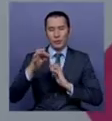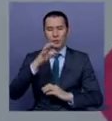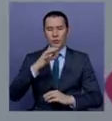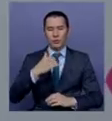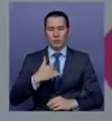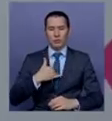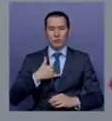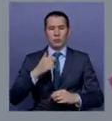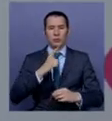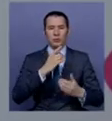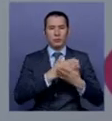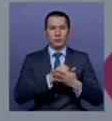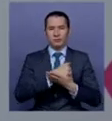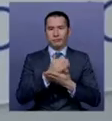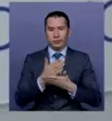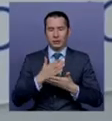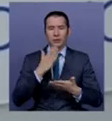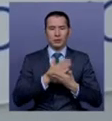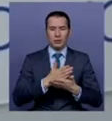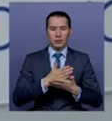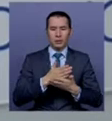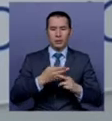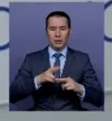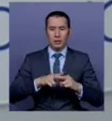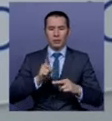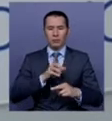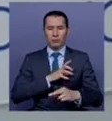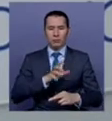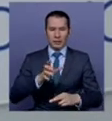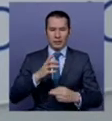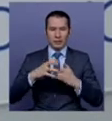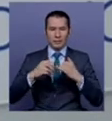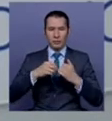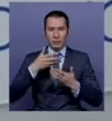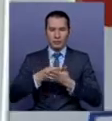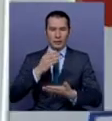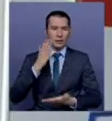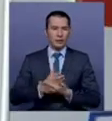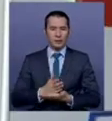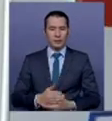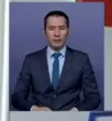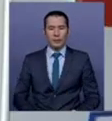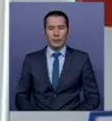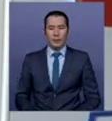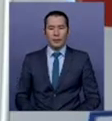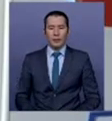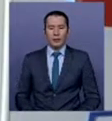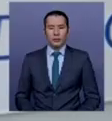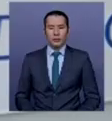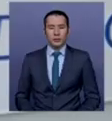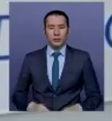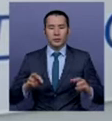және экономикалық тиімділікті арттыру үшін ресурстар баршылық деген пікірмен бөлісті. Президент Қасым-Жомарт Тоқаев